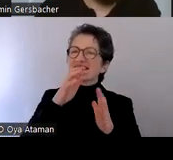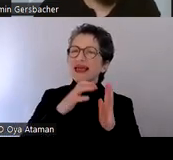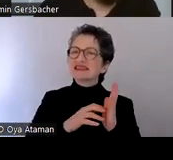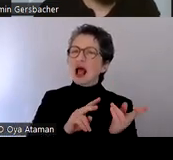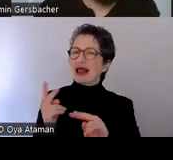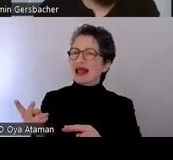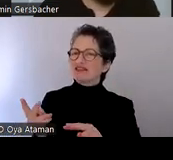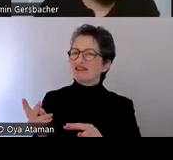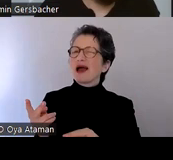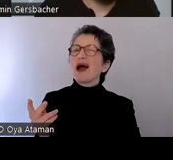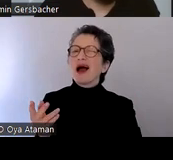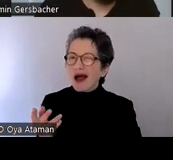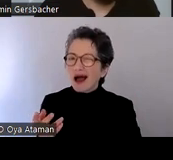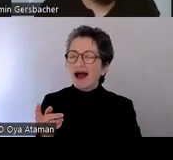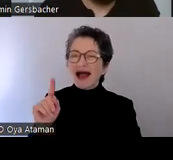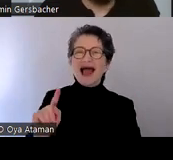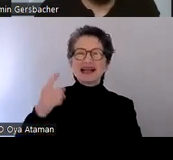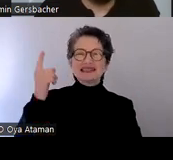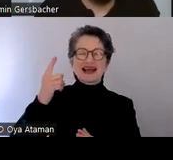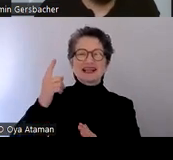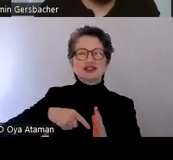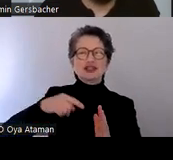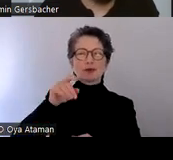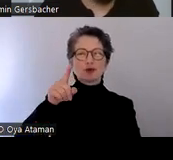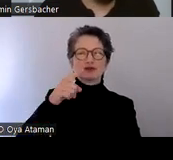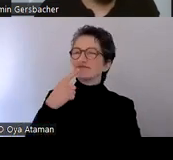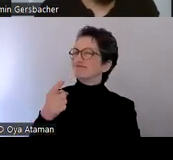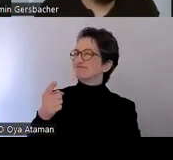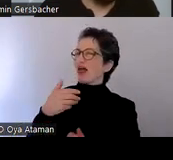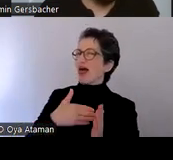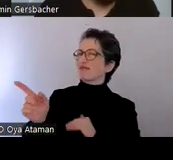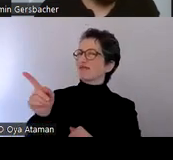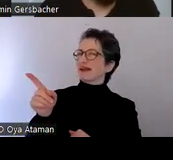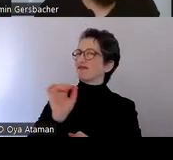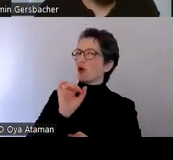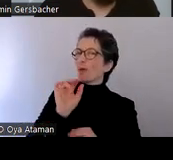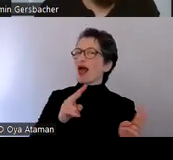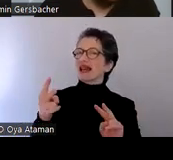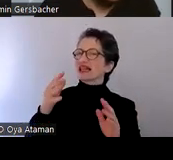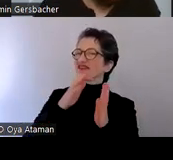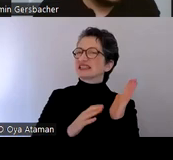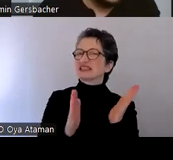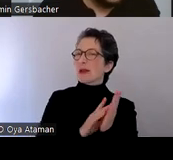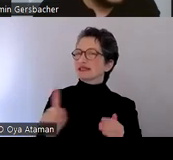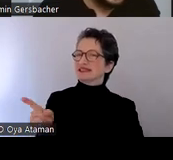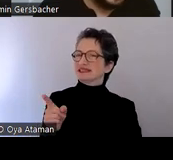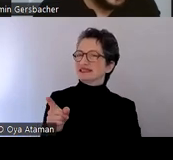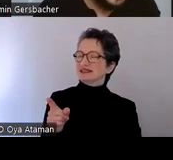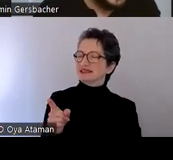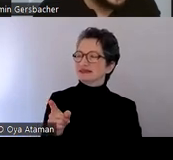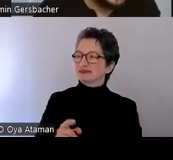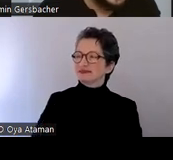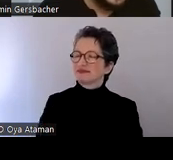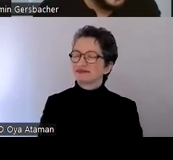den Checkpunkt, den wir da haben, für den ersten, ein Ausschlusskriterium. Das heißt, hier ist irgendein Problem mit dem Alternativtext. Wir können auch mal